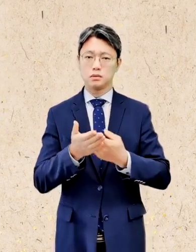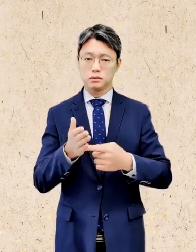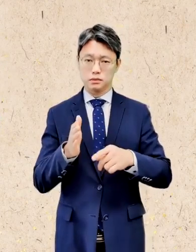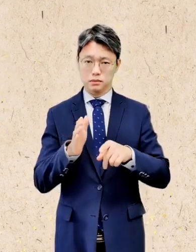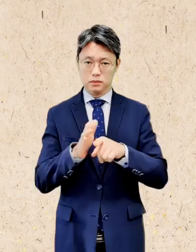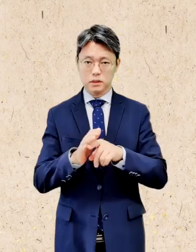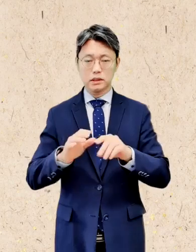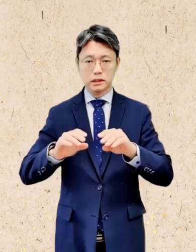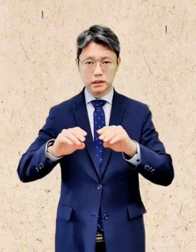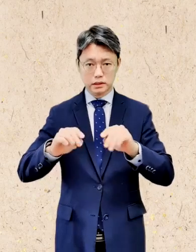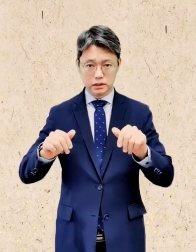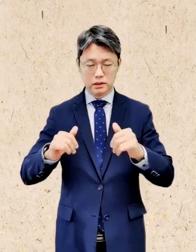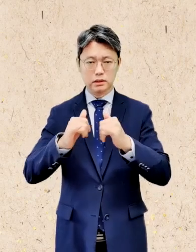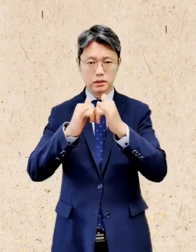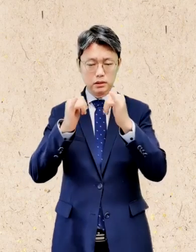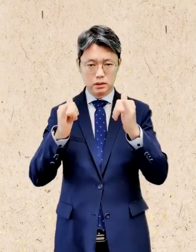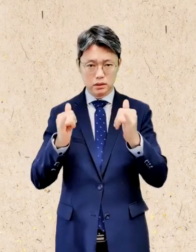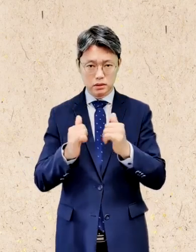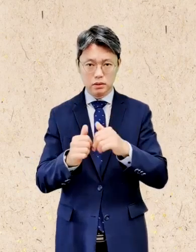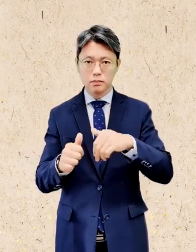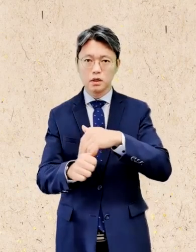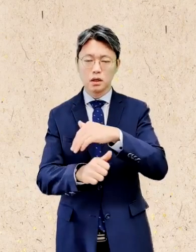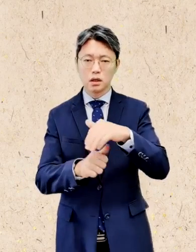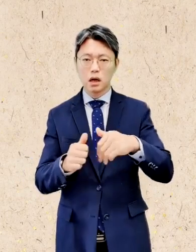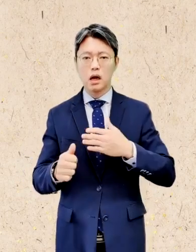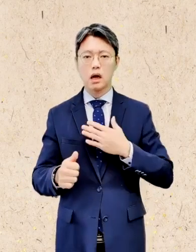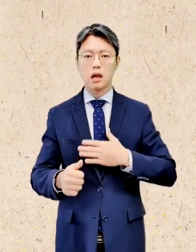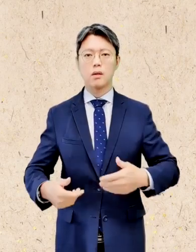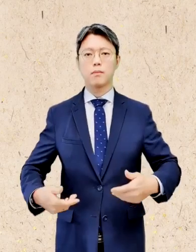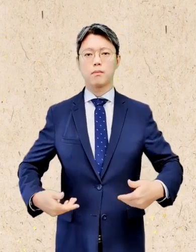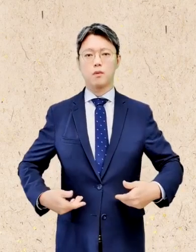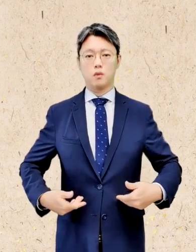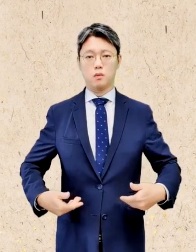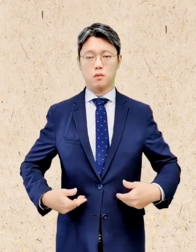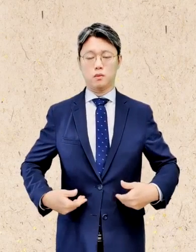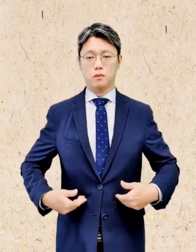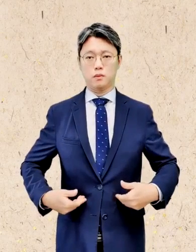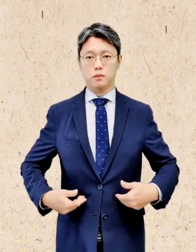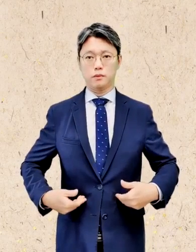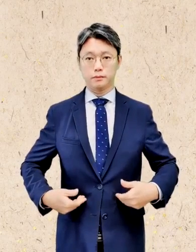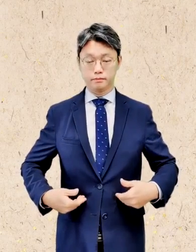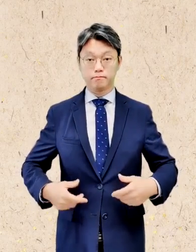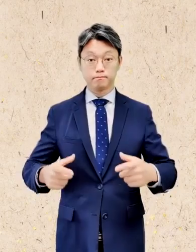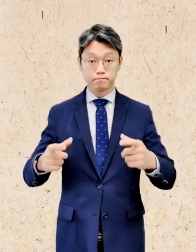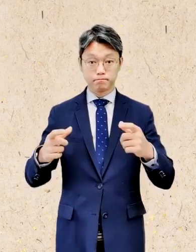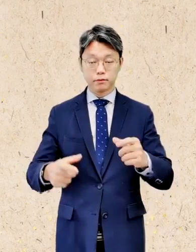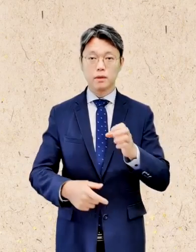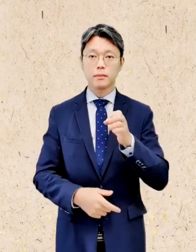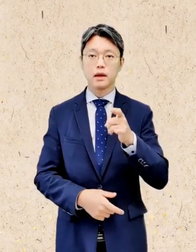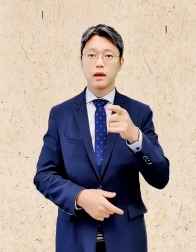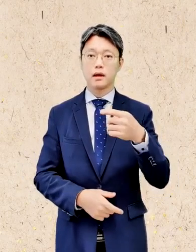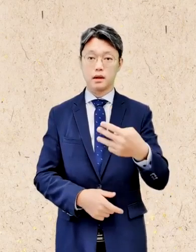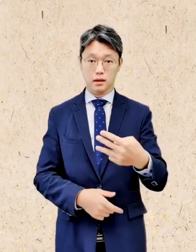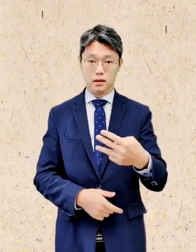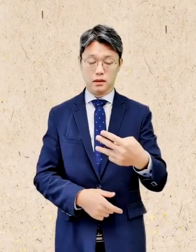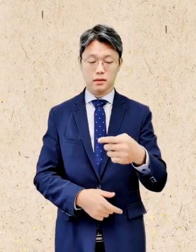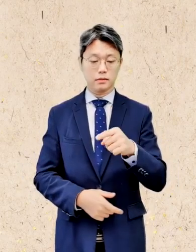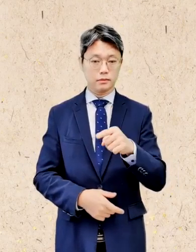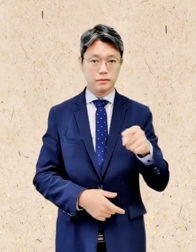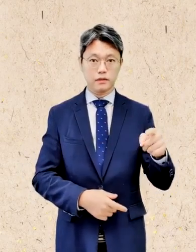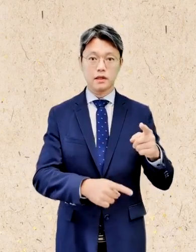고린도의 지리적, 사회적 배경을 이해할 필요가 있습니다. 고린도는 펠레폰네소스 반도와 그리스를